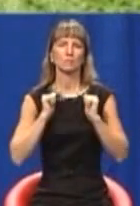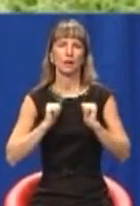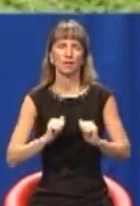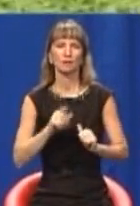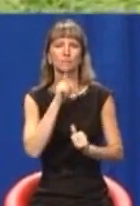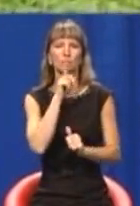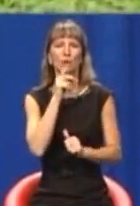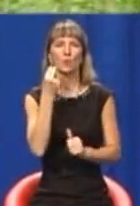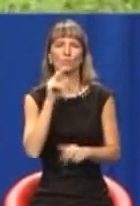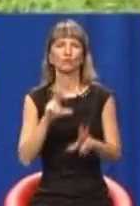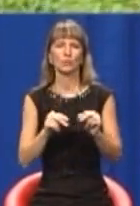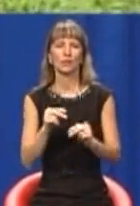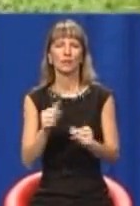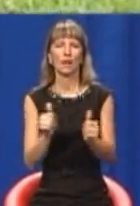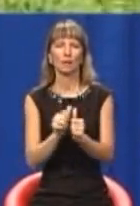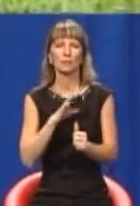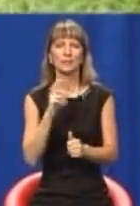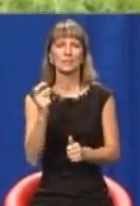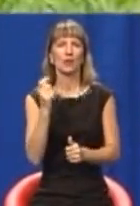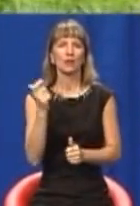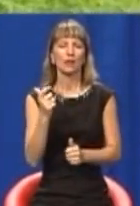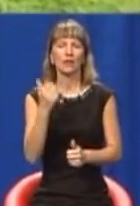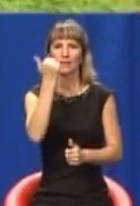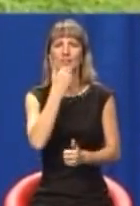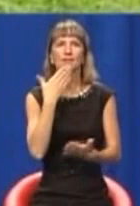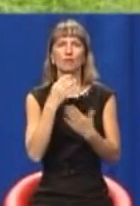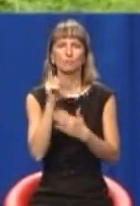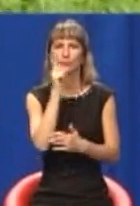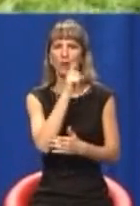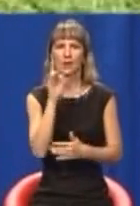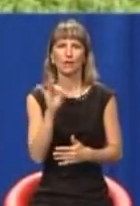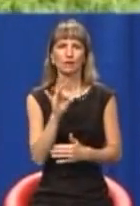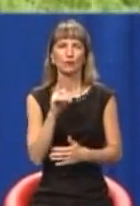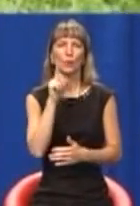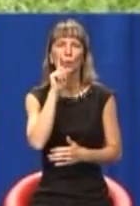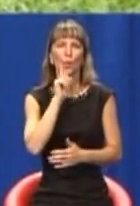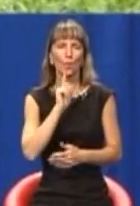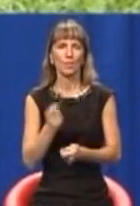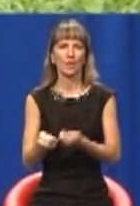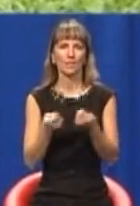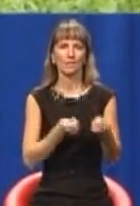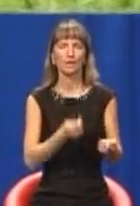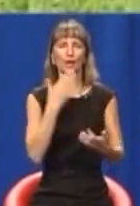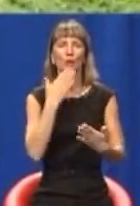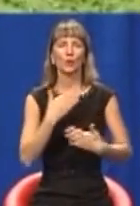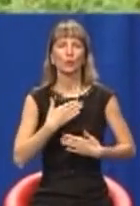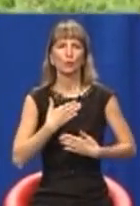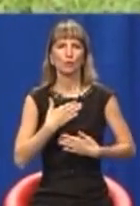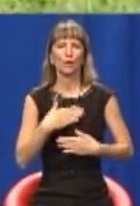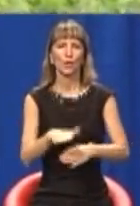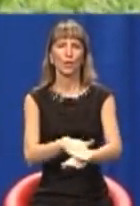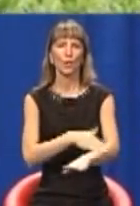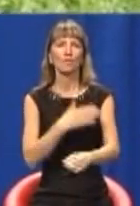краще знаходитися поряд з господарем. Завдяки своїм крихітним розмірам зручні в транспортуванні. Полюбляють